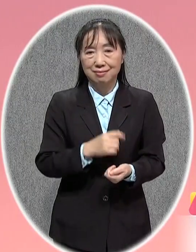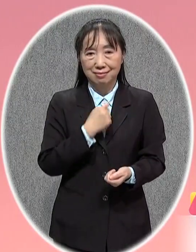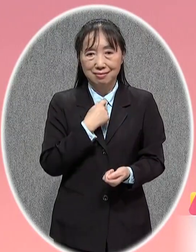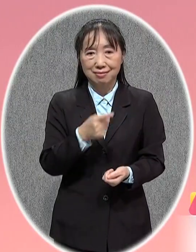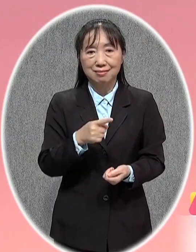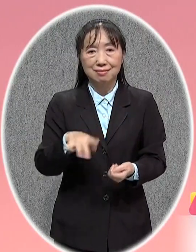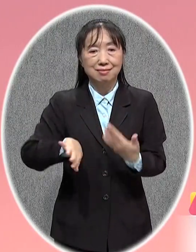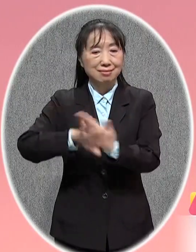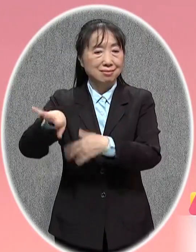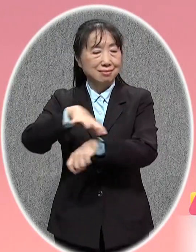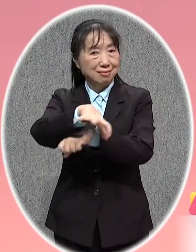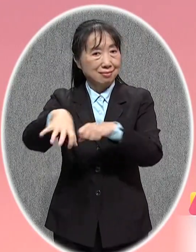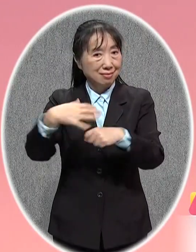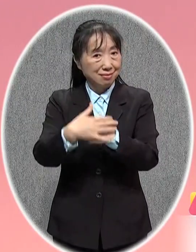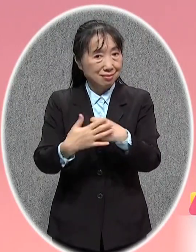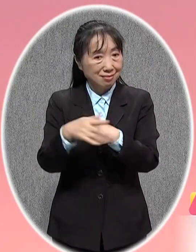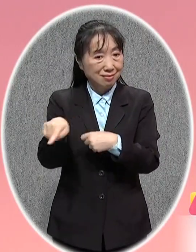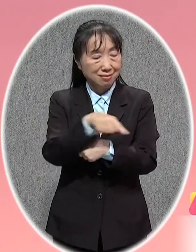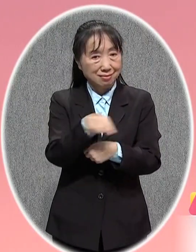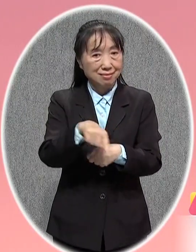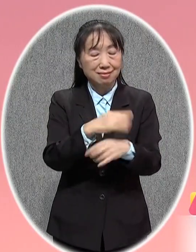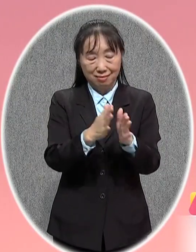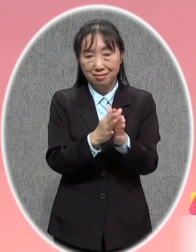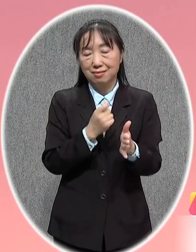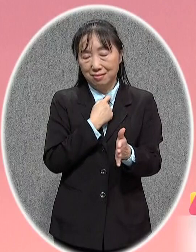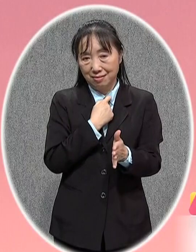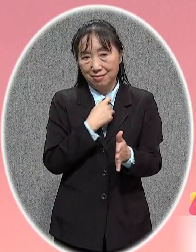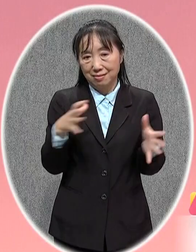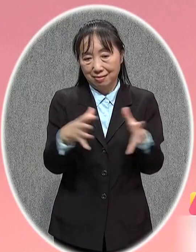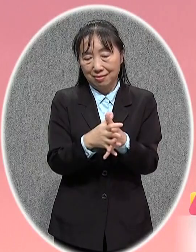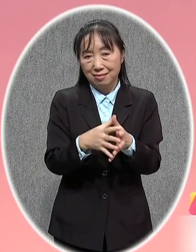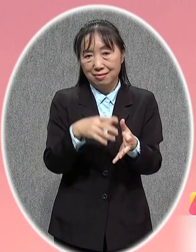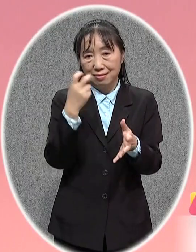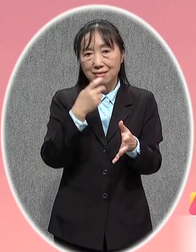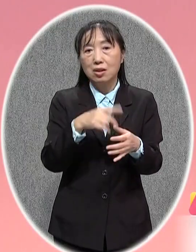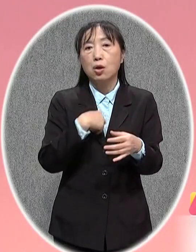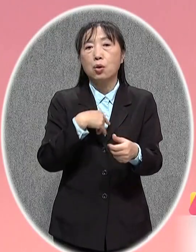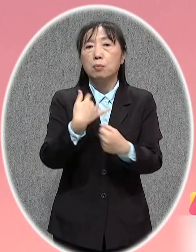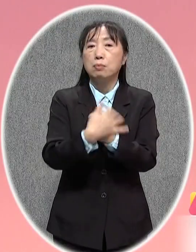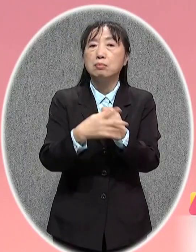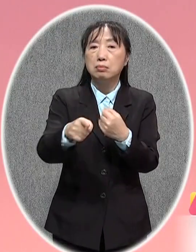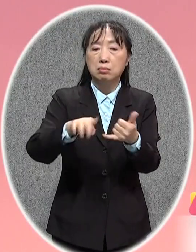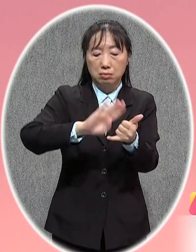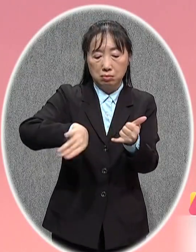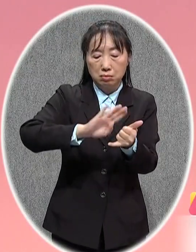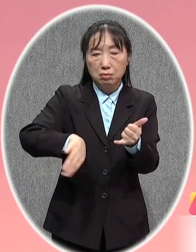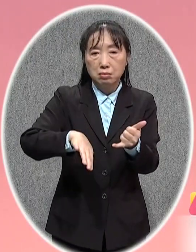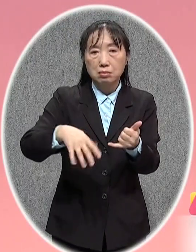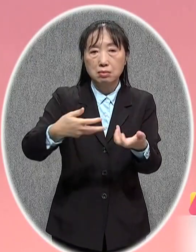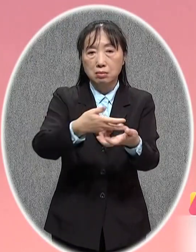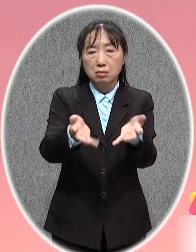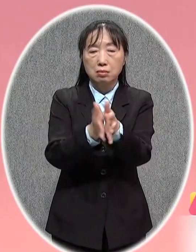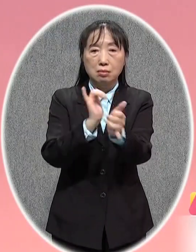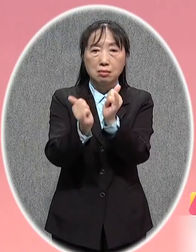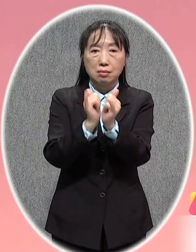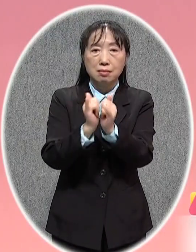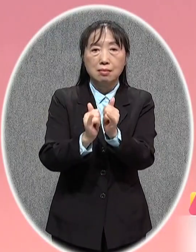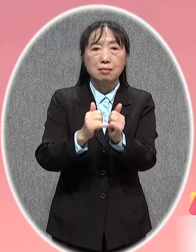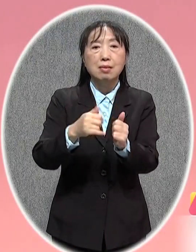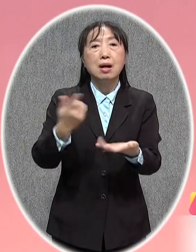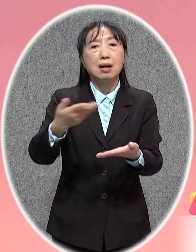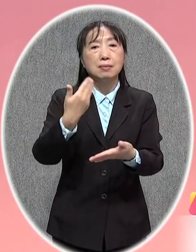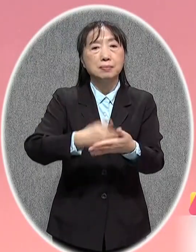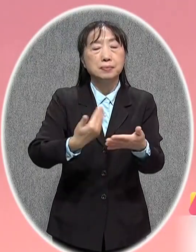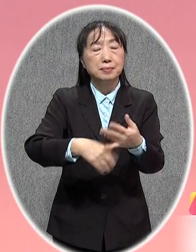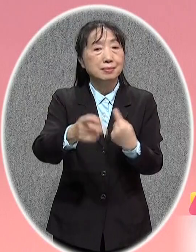的环保价值，维护中南部居民期待尽快减煤减空这